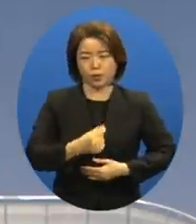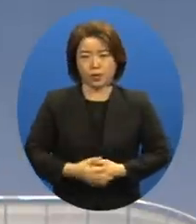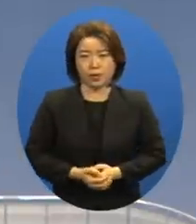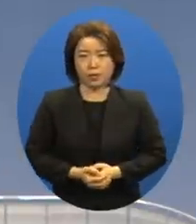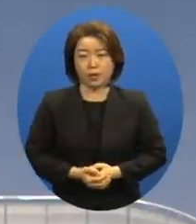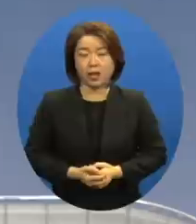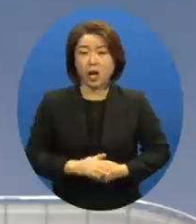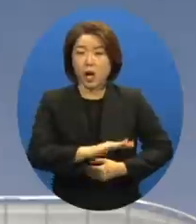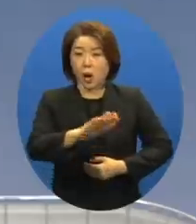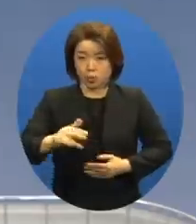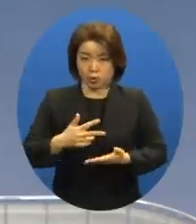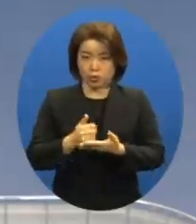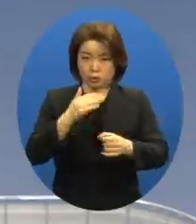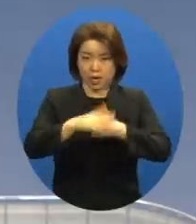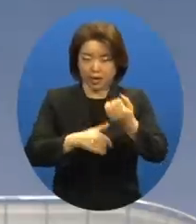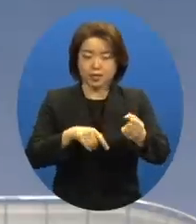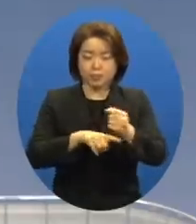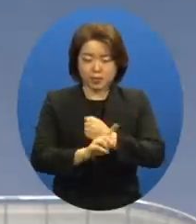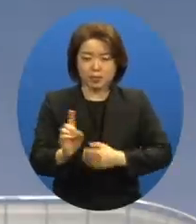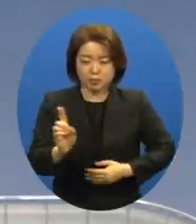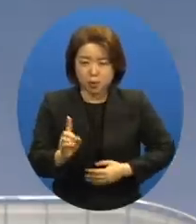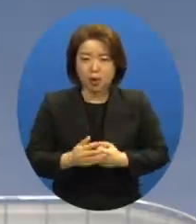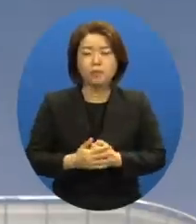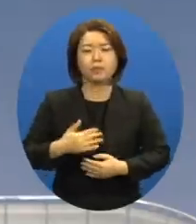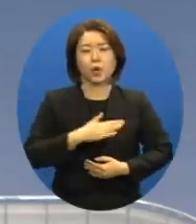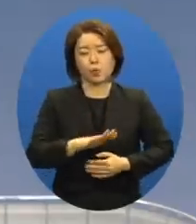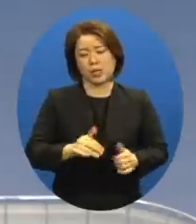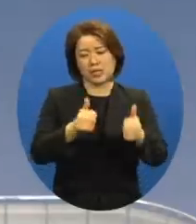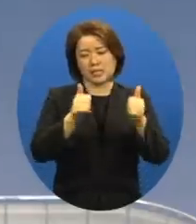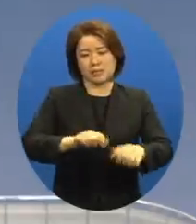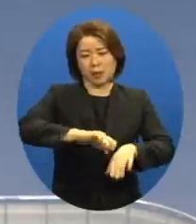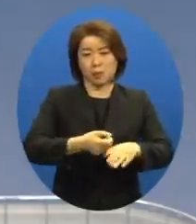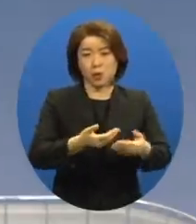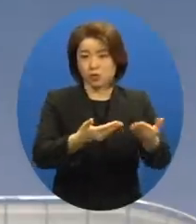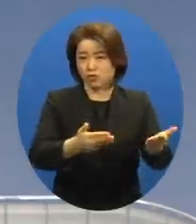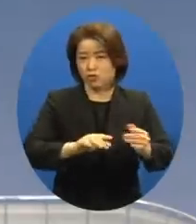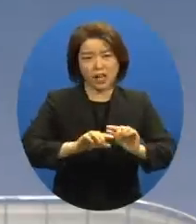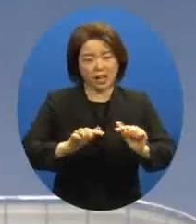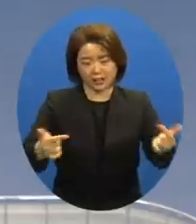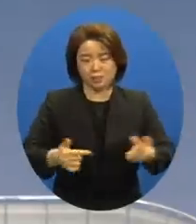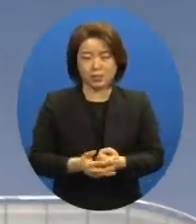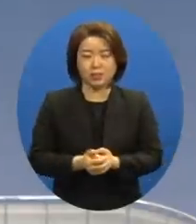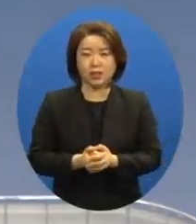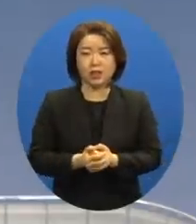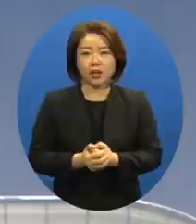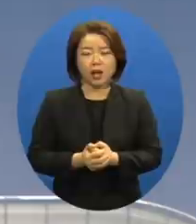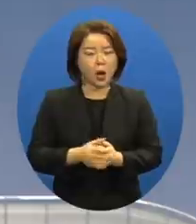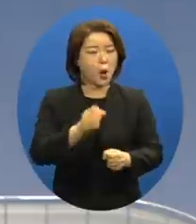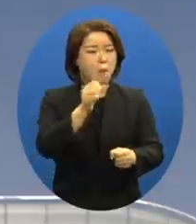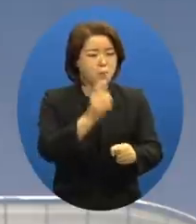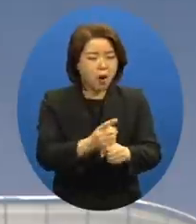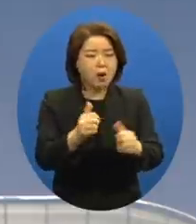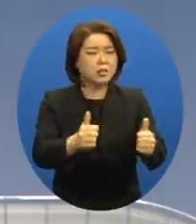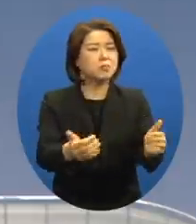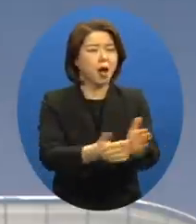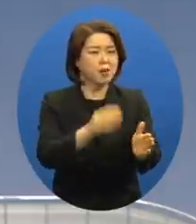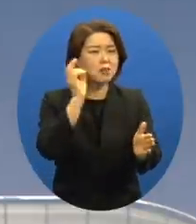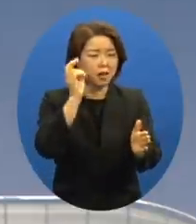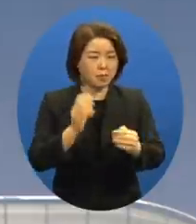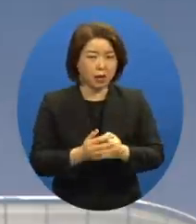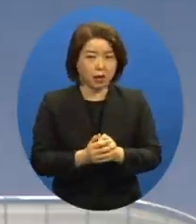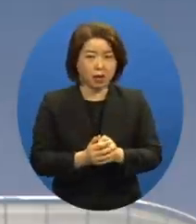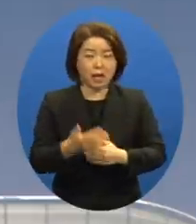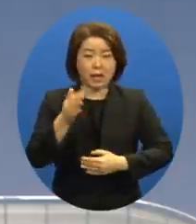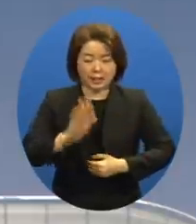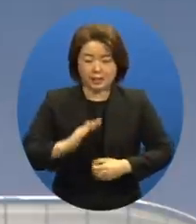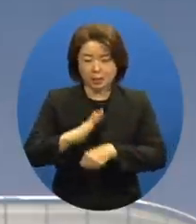우리 주님 하나님의 뜻은 우리를 심판하는 것이 아니었다는 겁니다 그러면 벌써 심판 하셨지요 하나님의